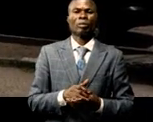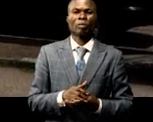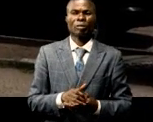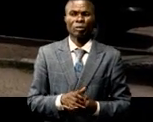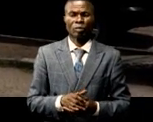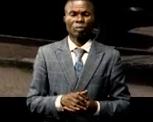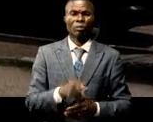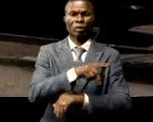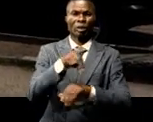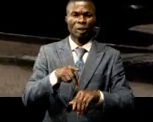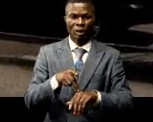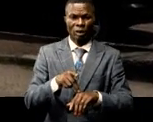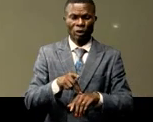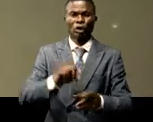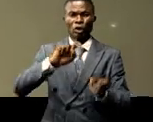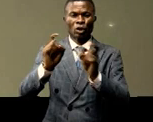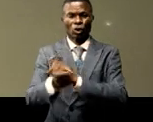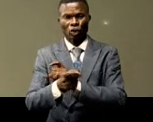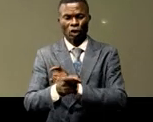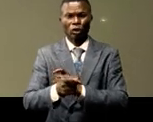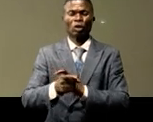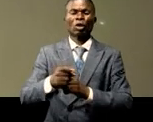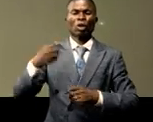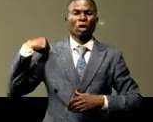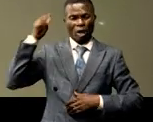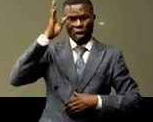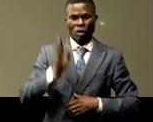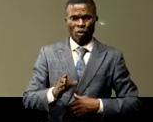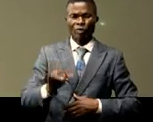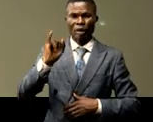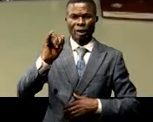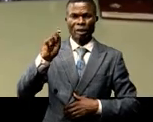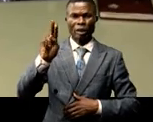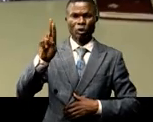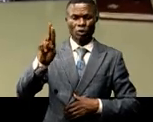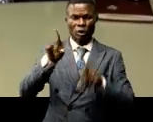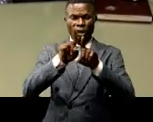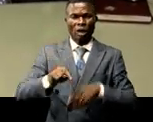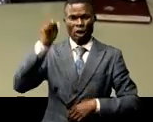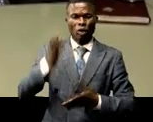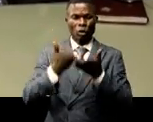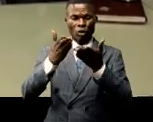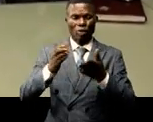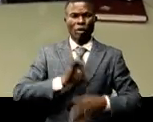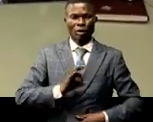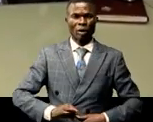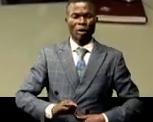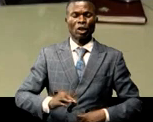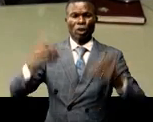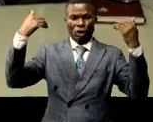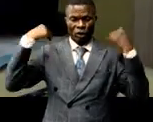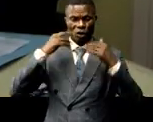cette période de l'état de siège décrété dans l'Ituri et le Nord Kivu par les chefs d'État, pour le nouveau patron du